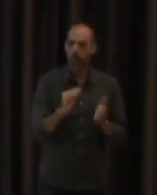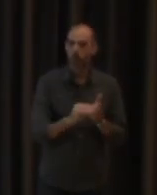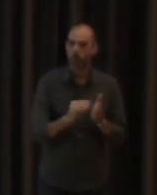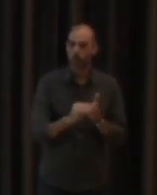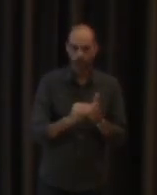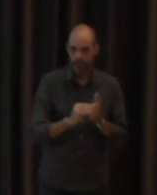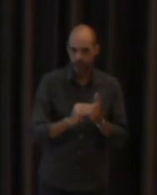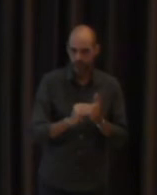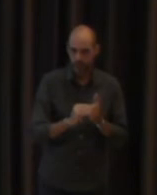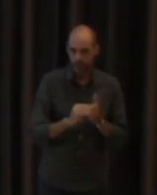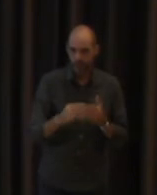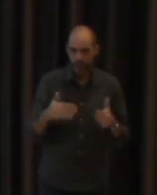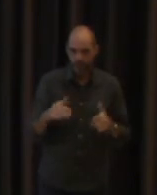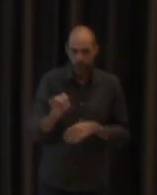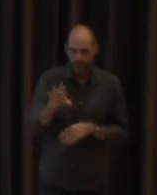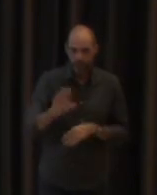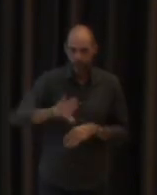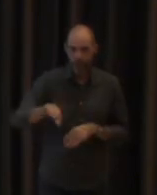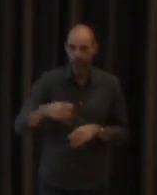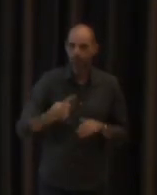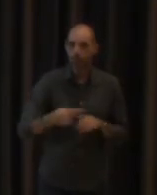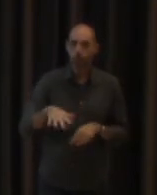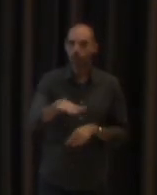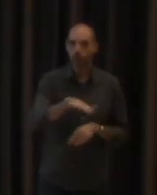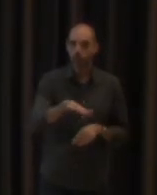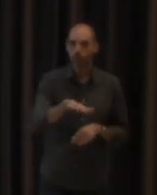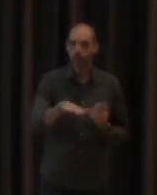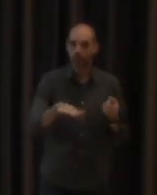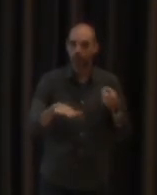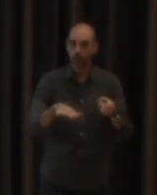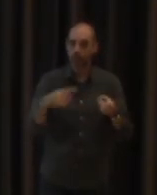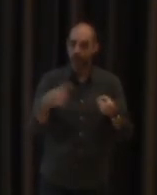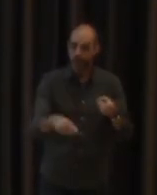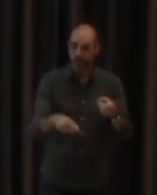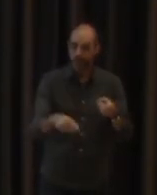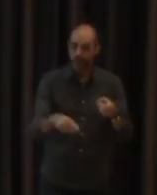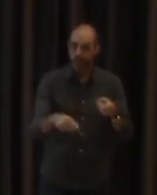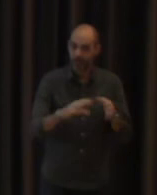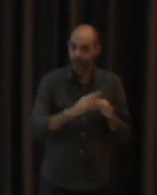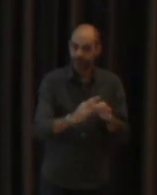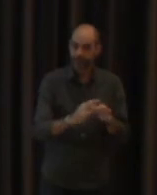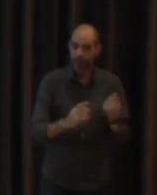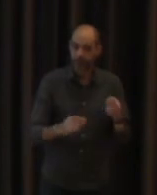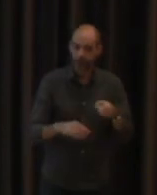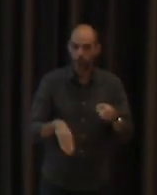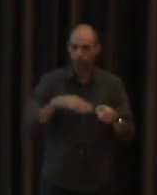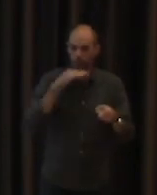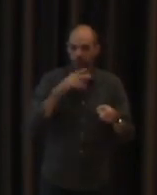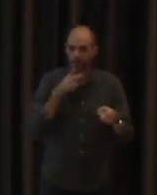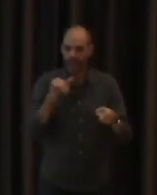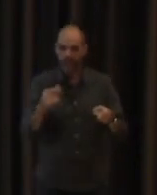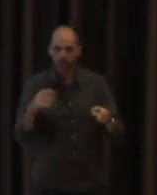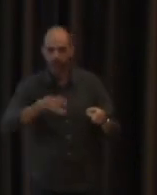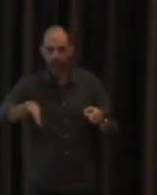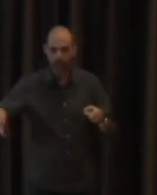és possible si el lloc de destinació és un lloc amb valor díctic, és a dir, si s'identifica, com ja hem dit, amb el lloc de